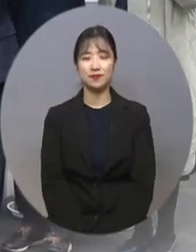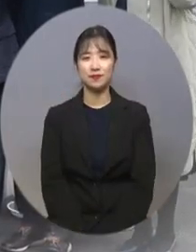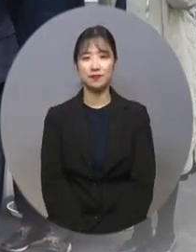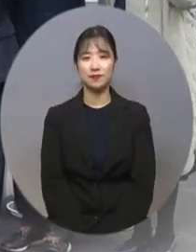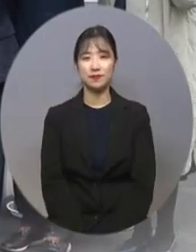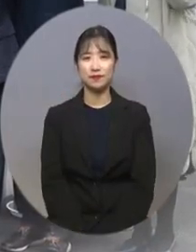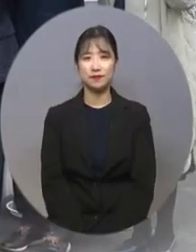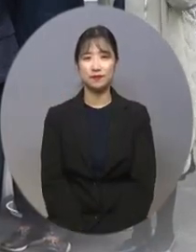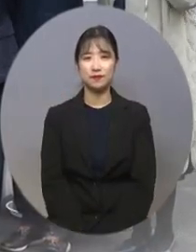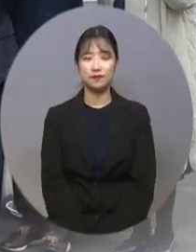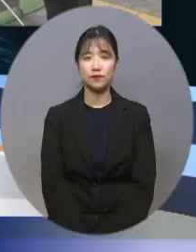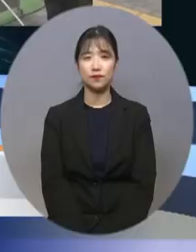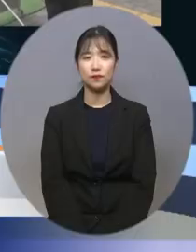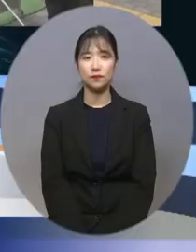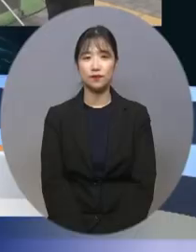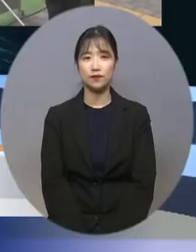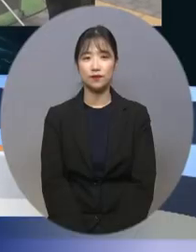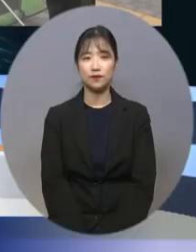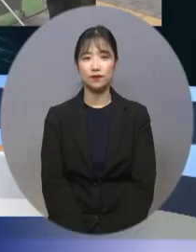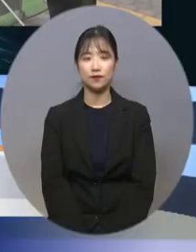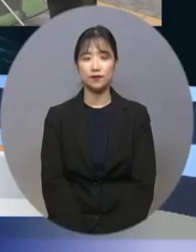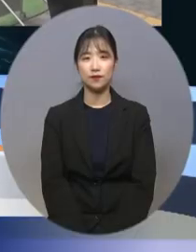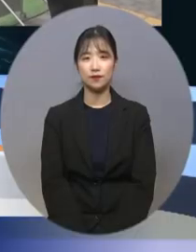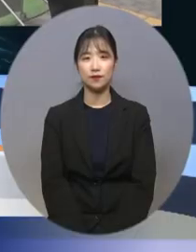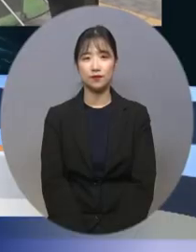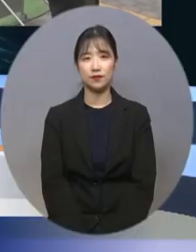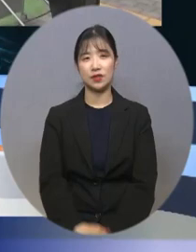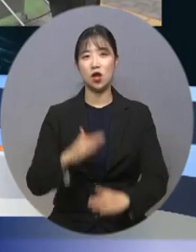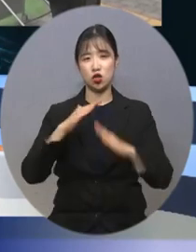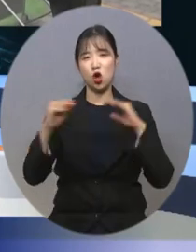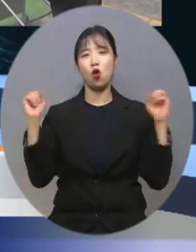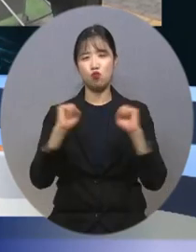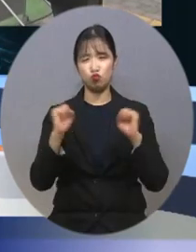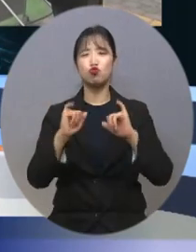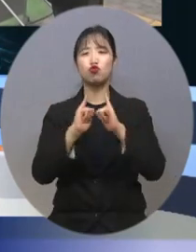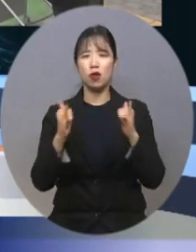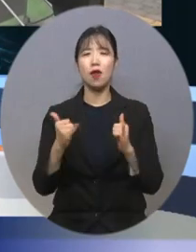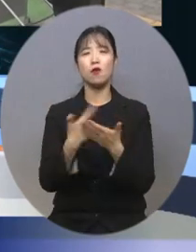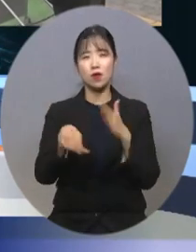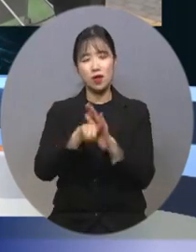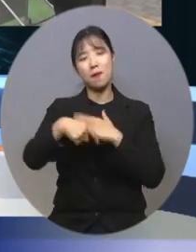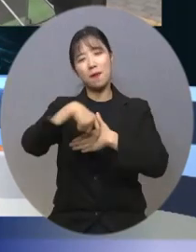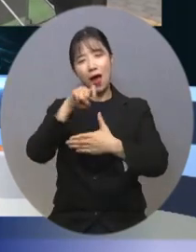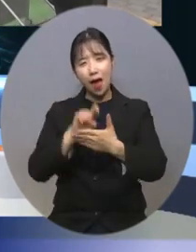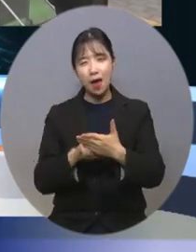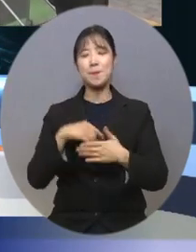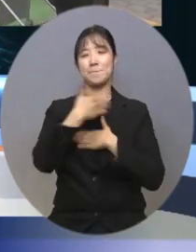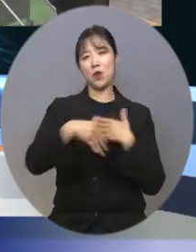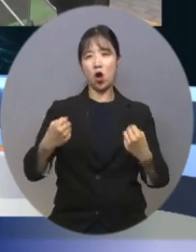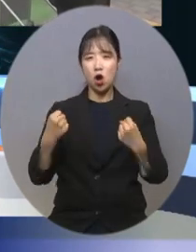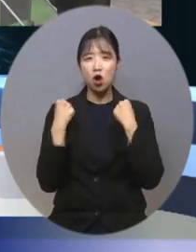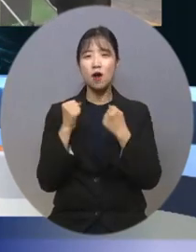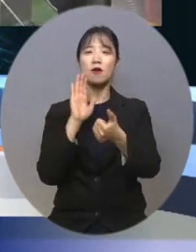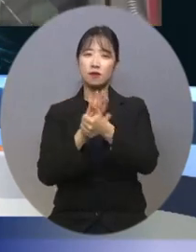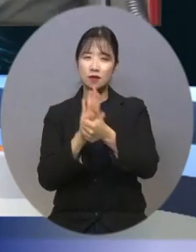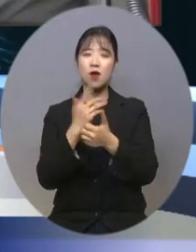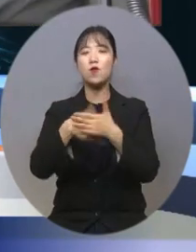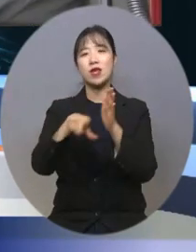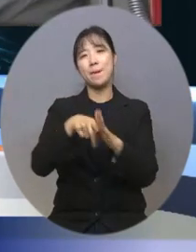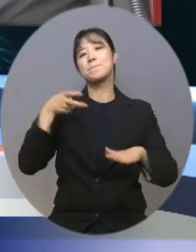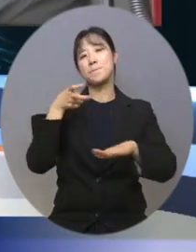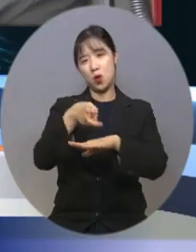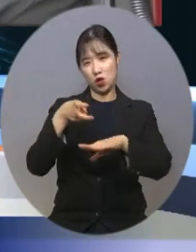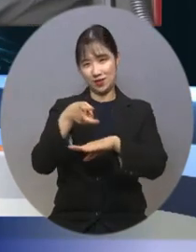경기방송 권용찬입니다. 전북도민의 마음 건강을 돌보는 마음안심버스가 찾아가는